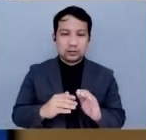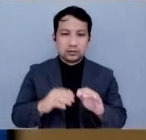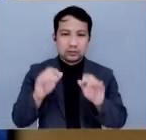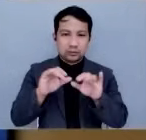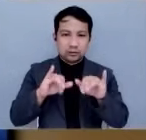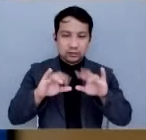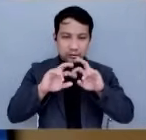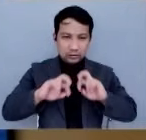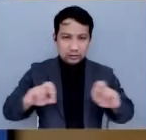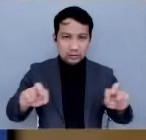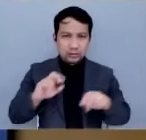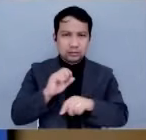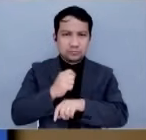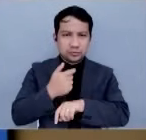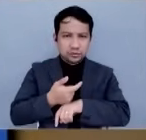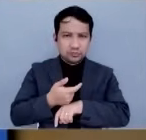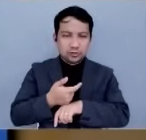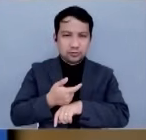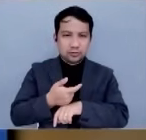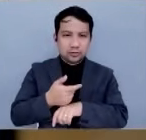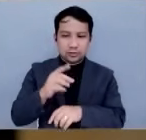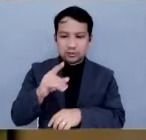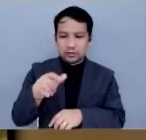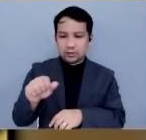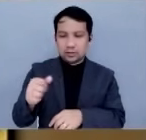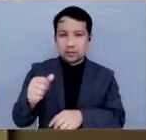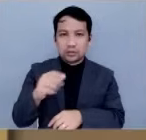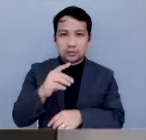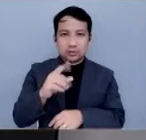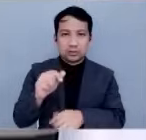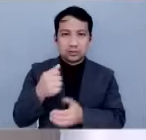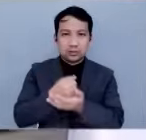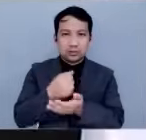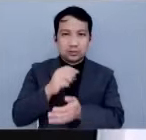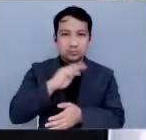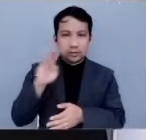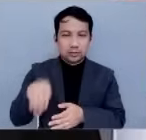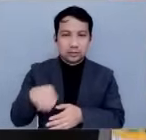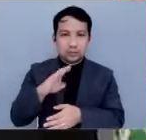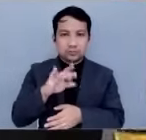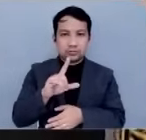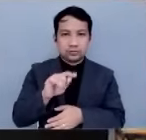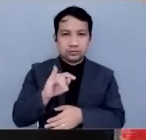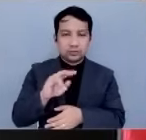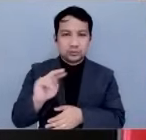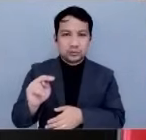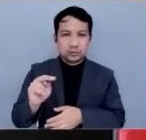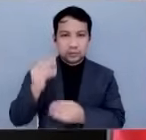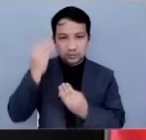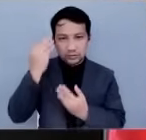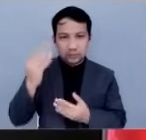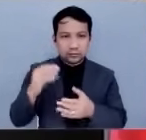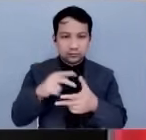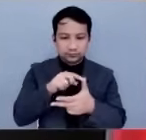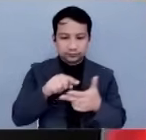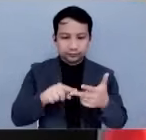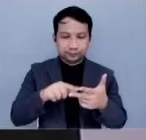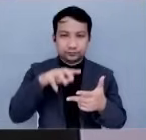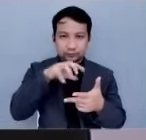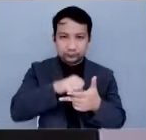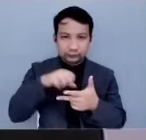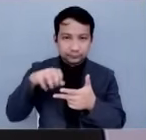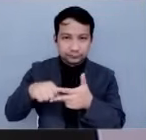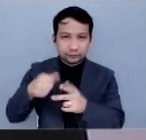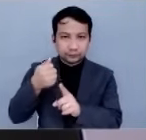sa Taguig at data officer ng pahayagan ng Manila Bulletin. Ayon sa NBI, sangkot ang tatlo sa kaliwat kanang insidente